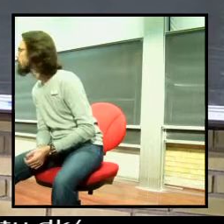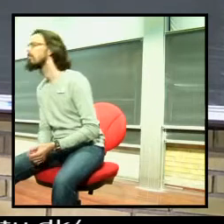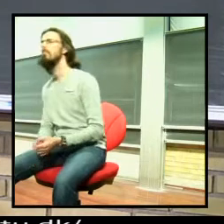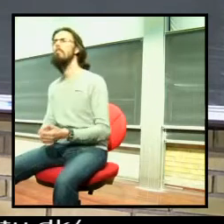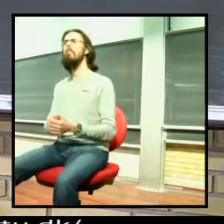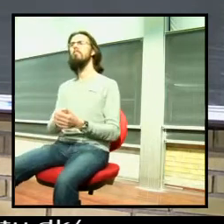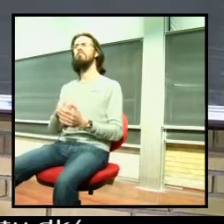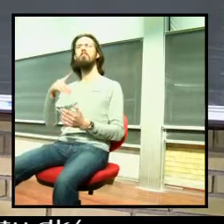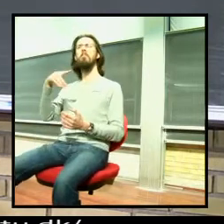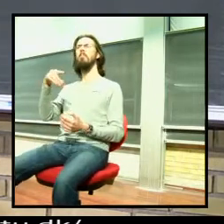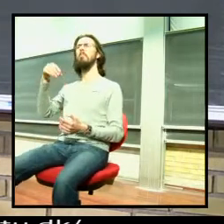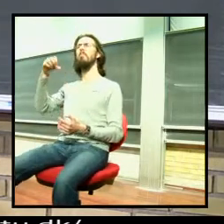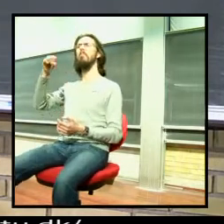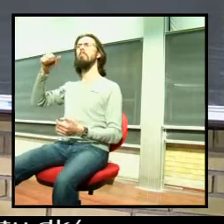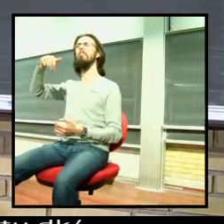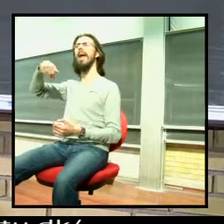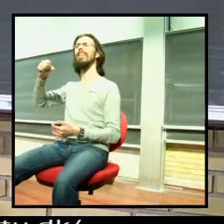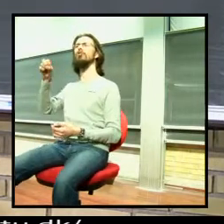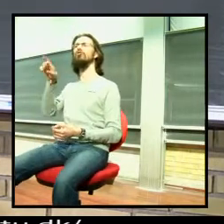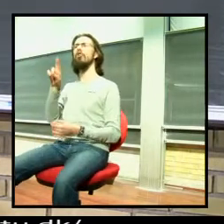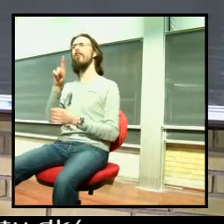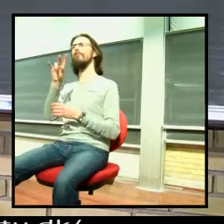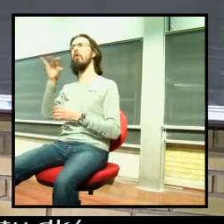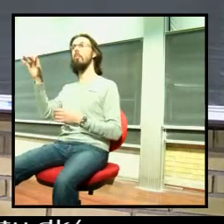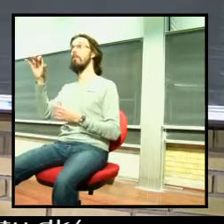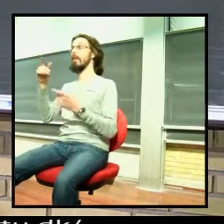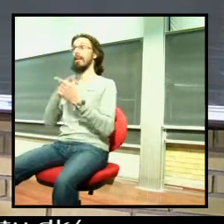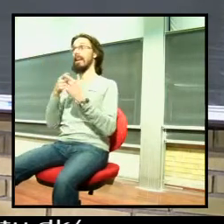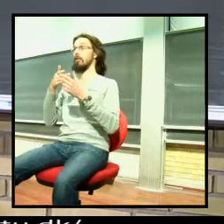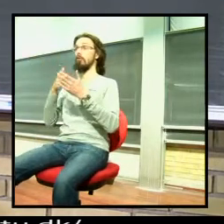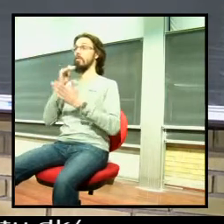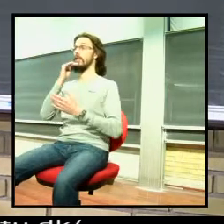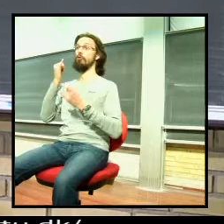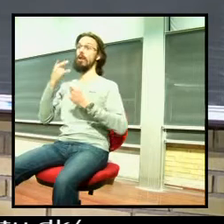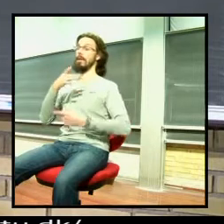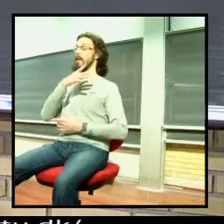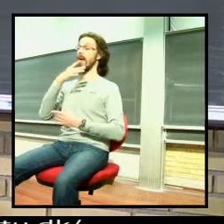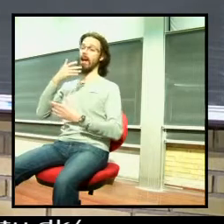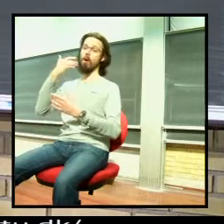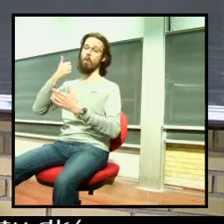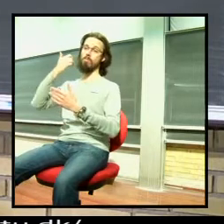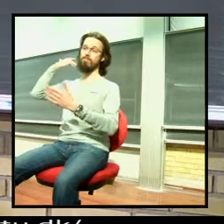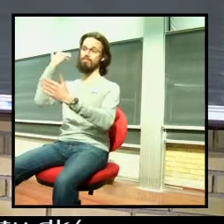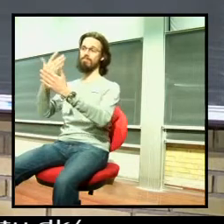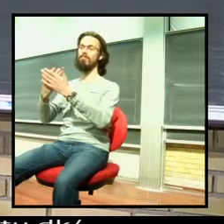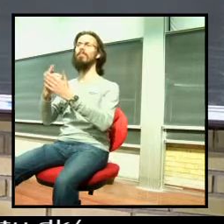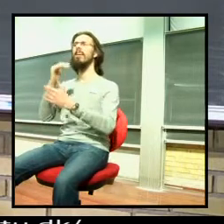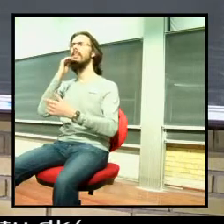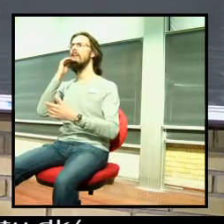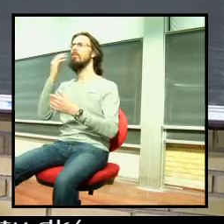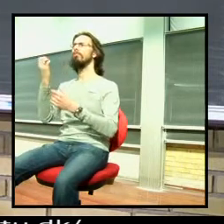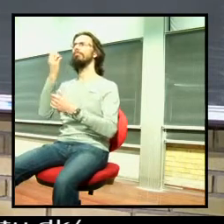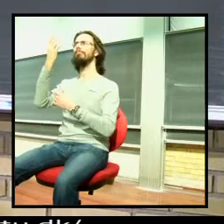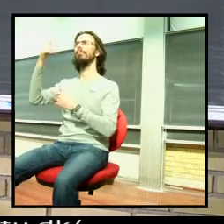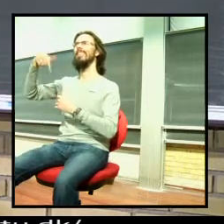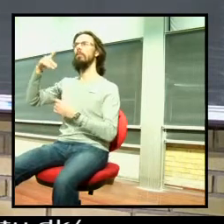Panserformlen. Og af en eller anden grund har den heddet panserformlen i umindelige tider. Det er tilsyneladende et navn, der er opstået på DTU, så vidt